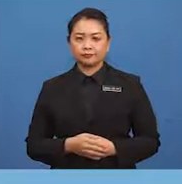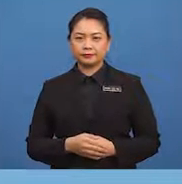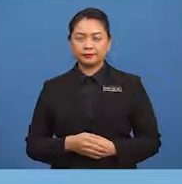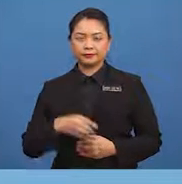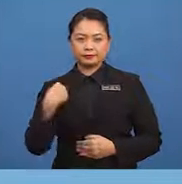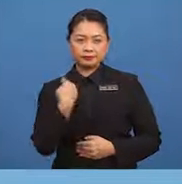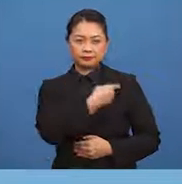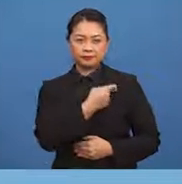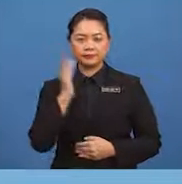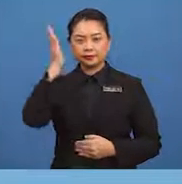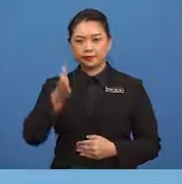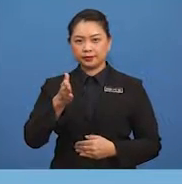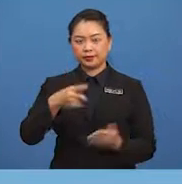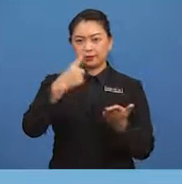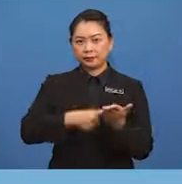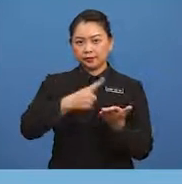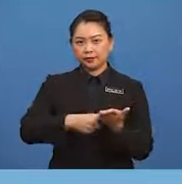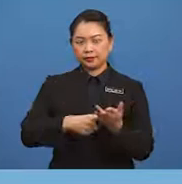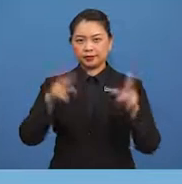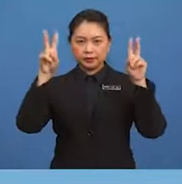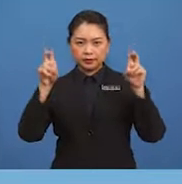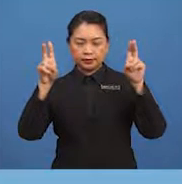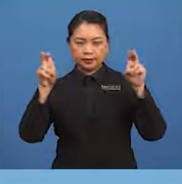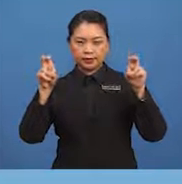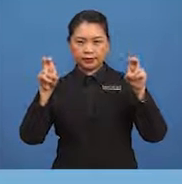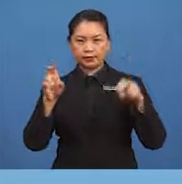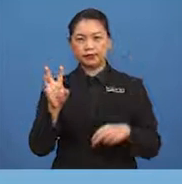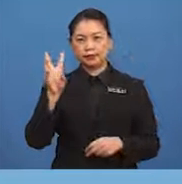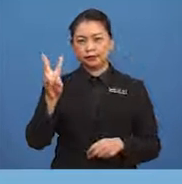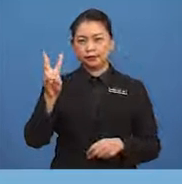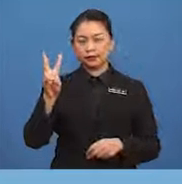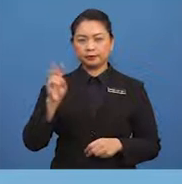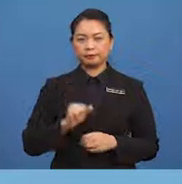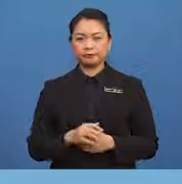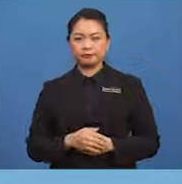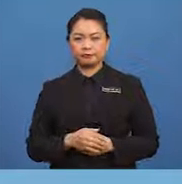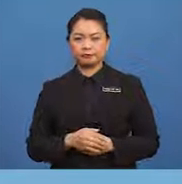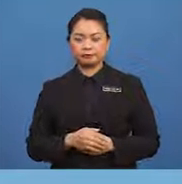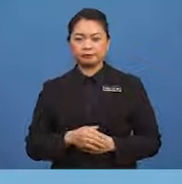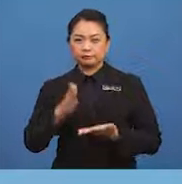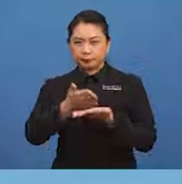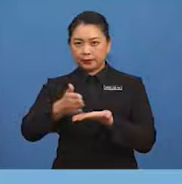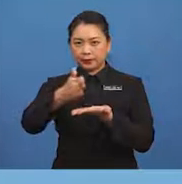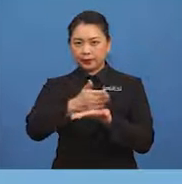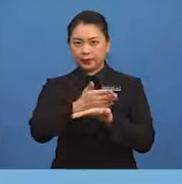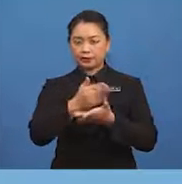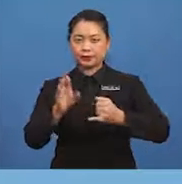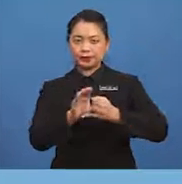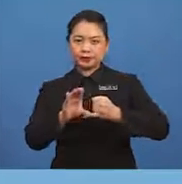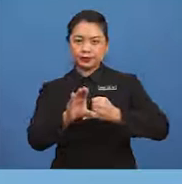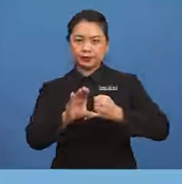Kita akan membincangkan tentang tajuk 6.0 iaitu pembahagian